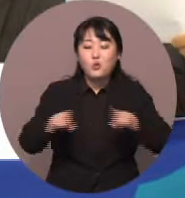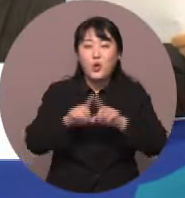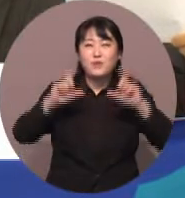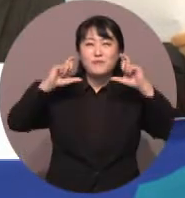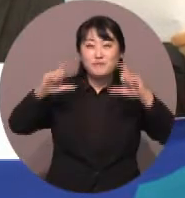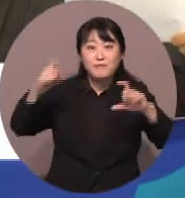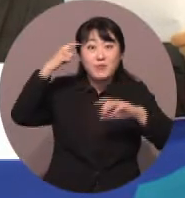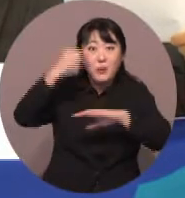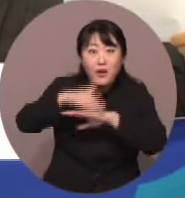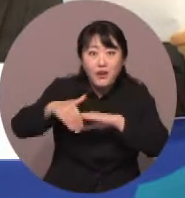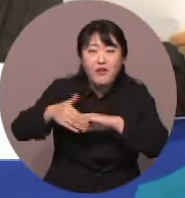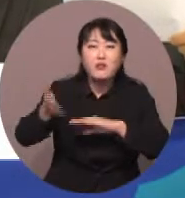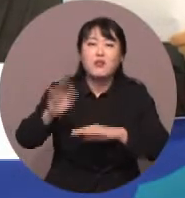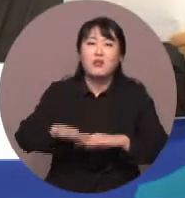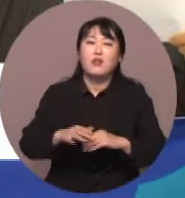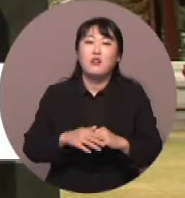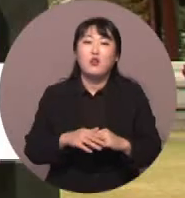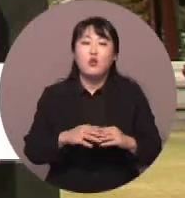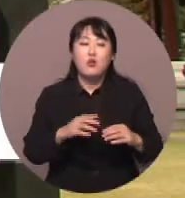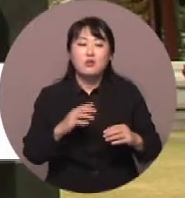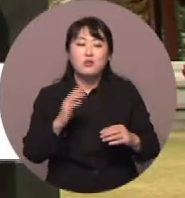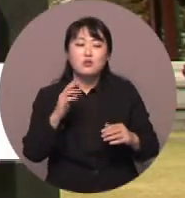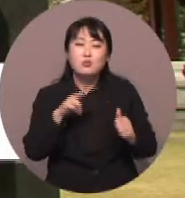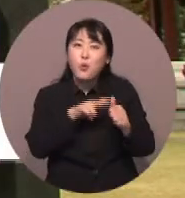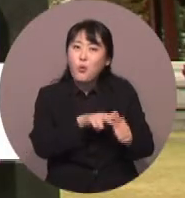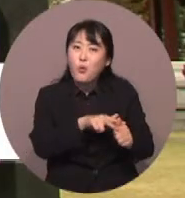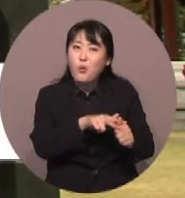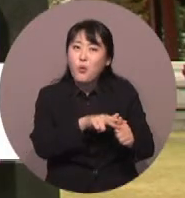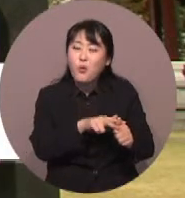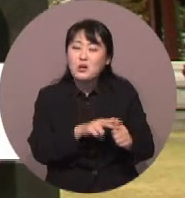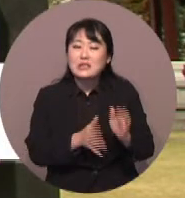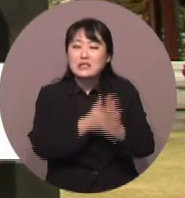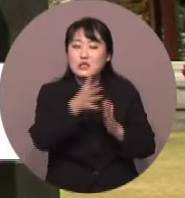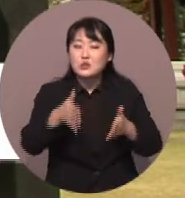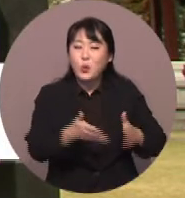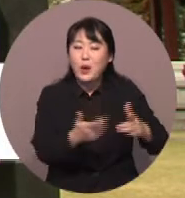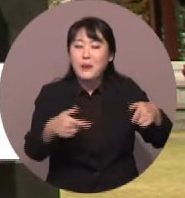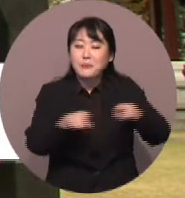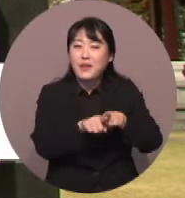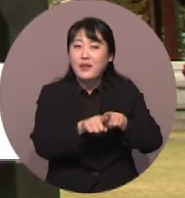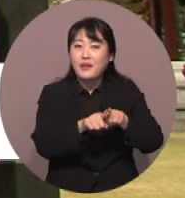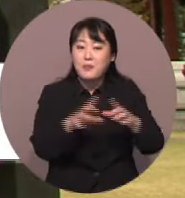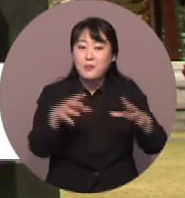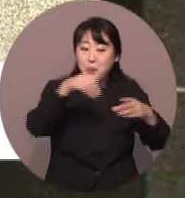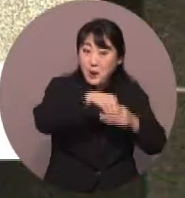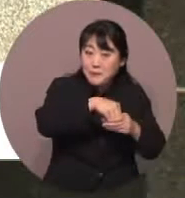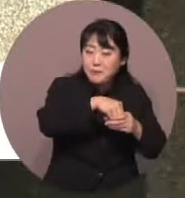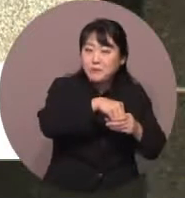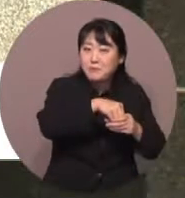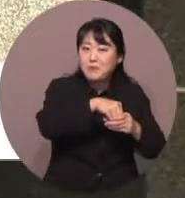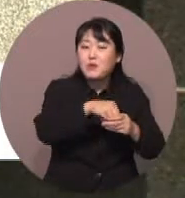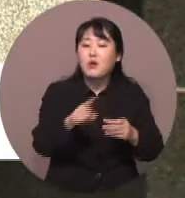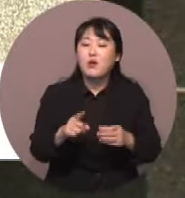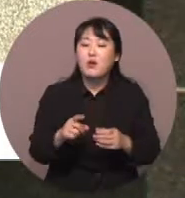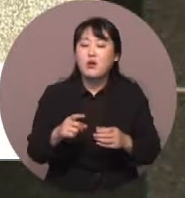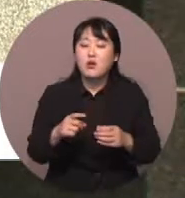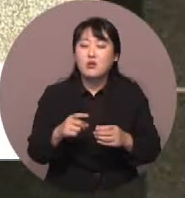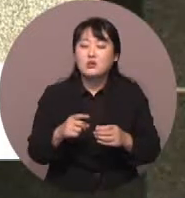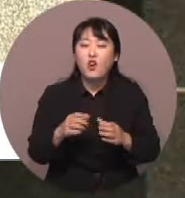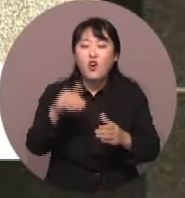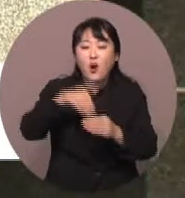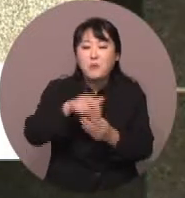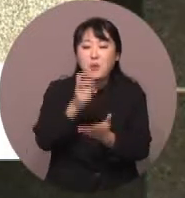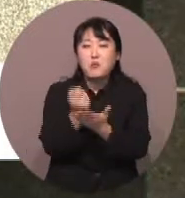다선 후보 공약과 관련해 시 도지사가 함께 의견을 표명하는 것이 공직선거법 위반에 해당될 수 있다는